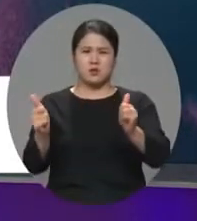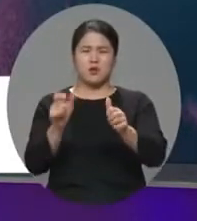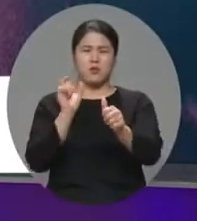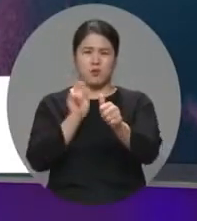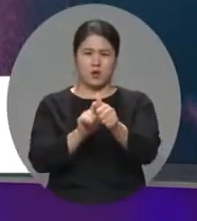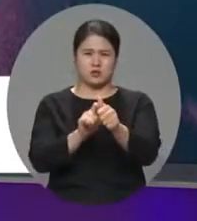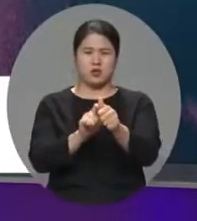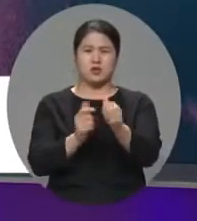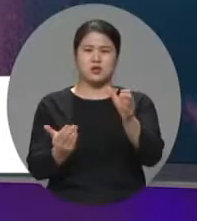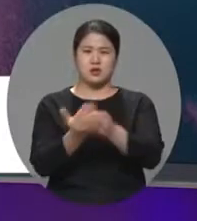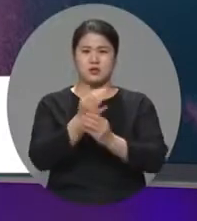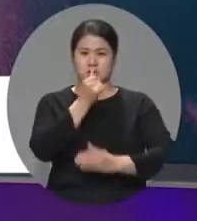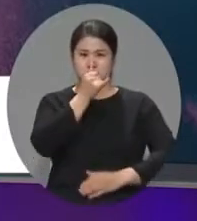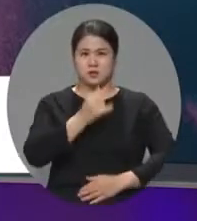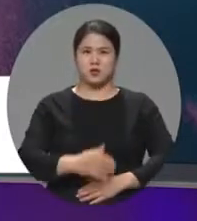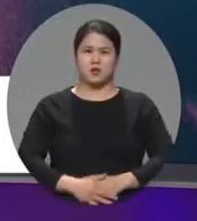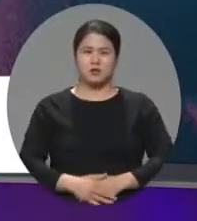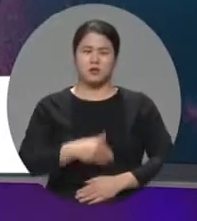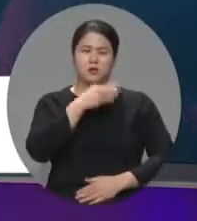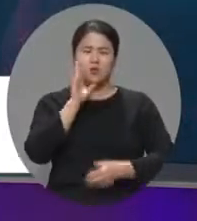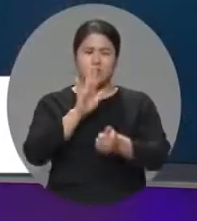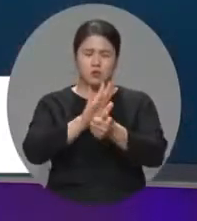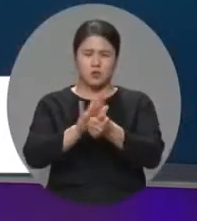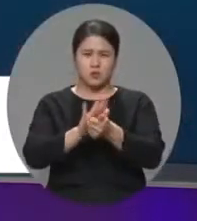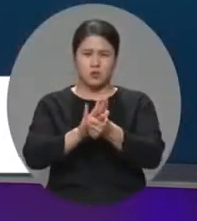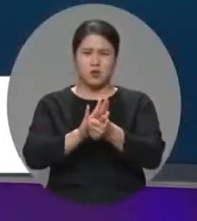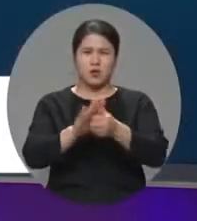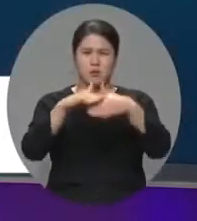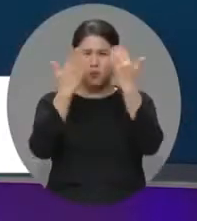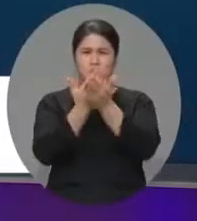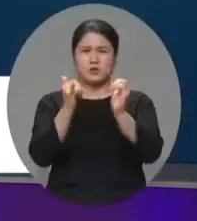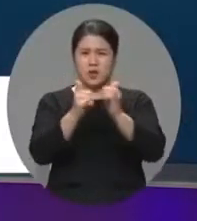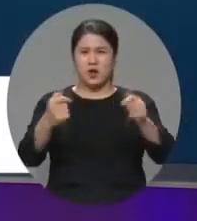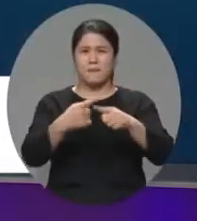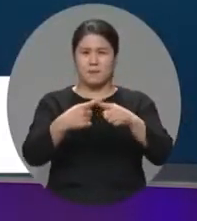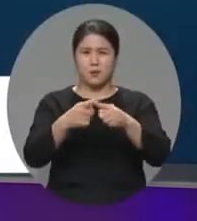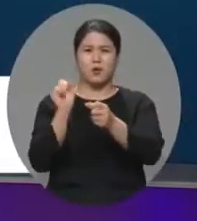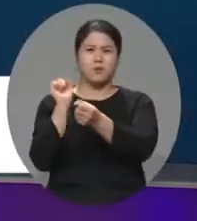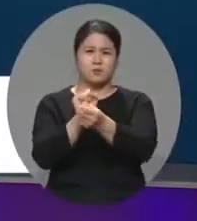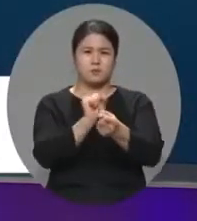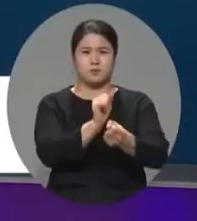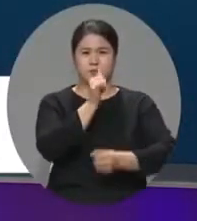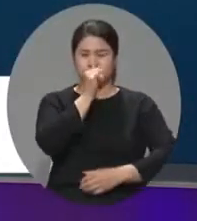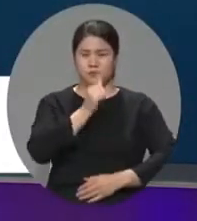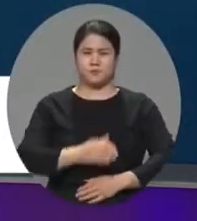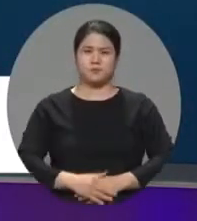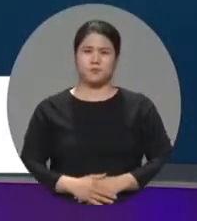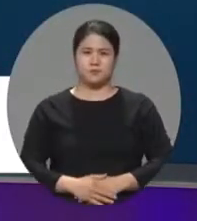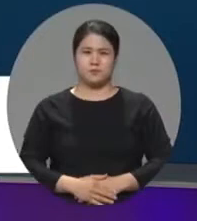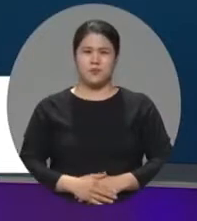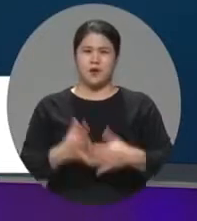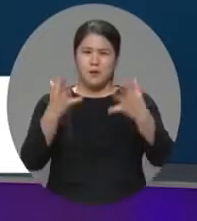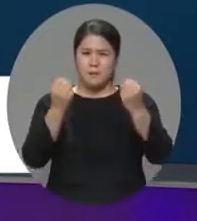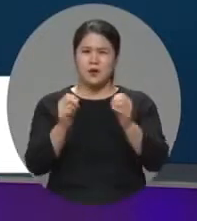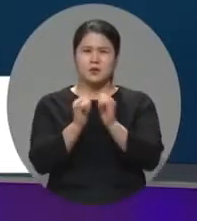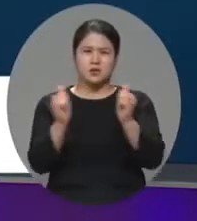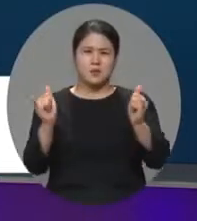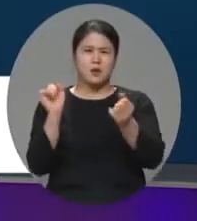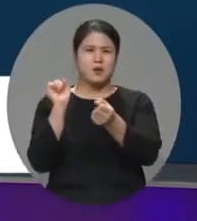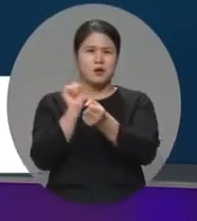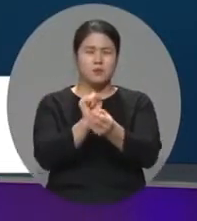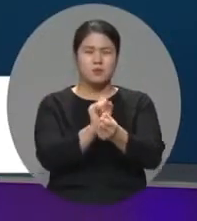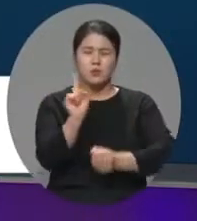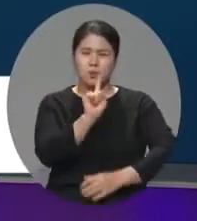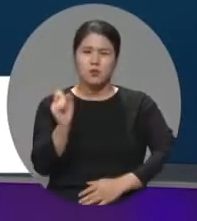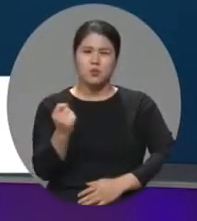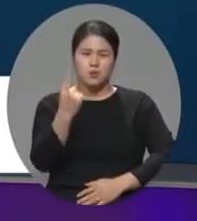확진자가 나왔는데요. 요양원 전체 인원의 절반 정도가 감염된 상황입니다. 이렇게 많은 인원이 집단 감염된